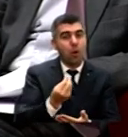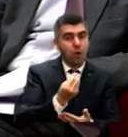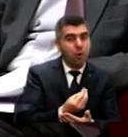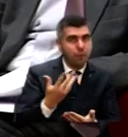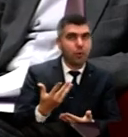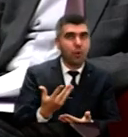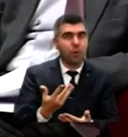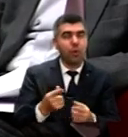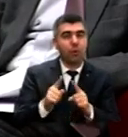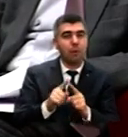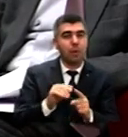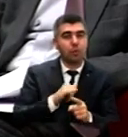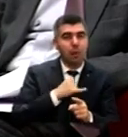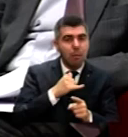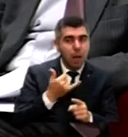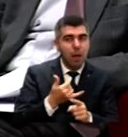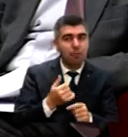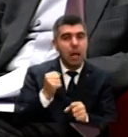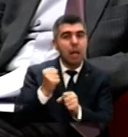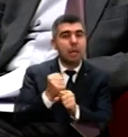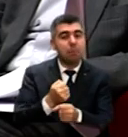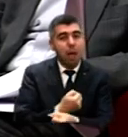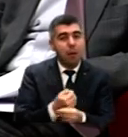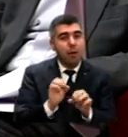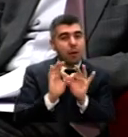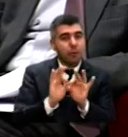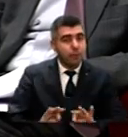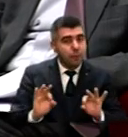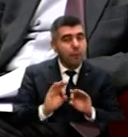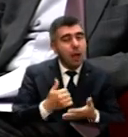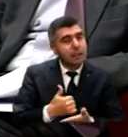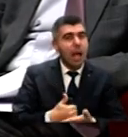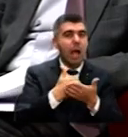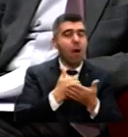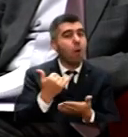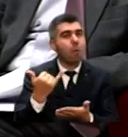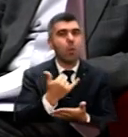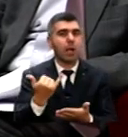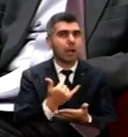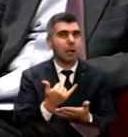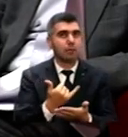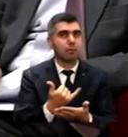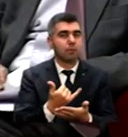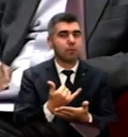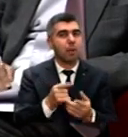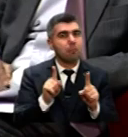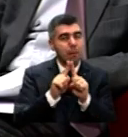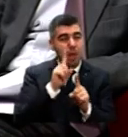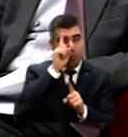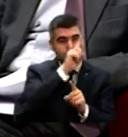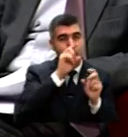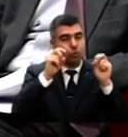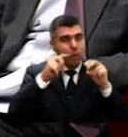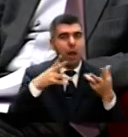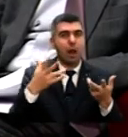الصغار وبناء الشارع، واحد عاطل ما عنده حق في هذه البلاد. اذا حنا خدامين وفاتحين هذا الورش امام الملا وما فيها حتى مشكل،